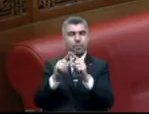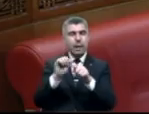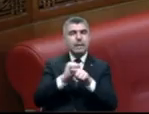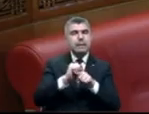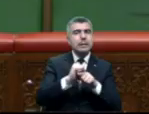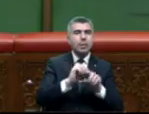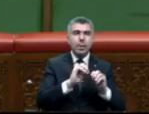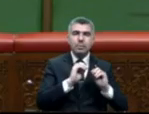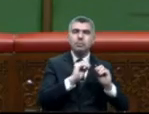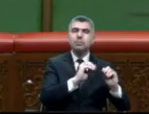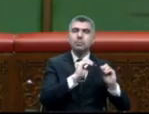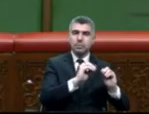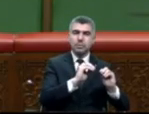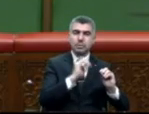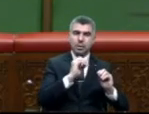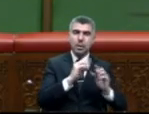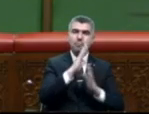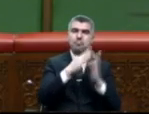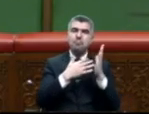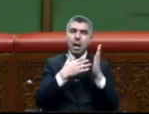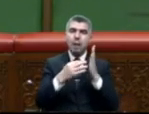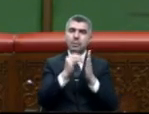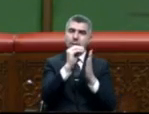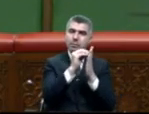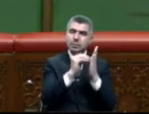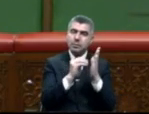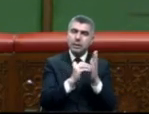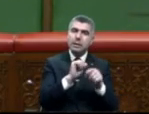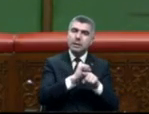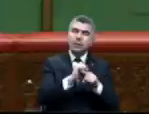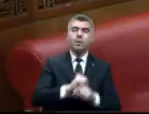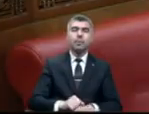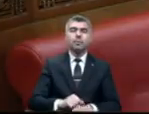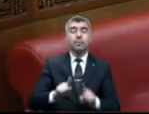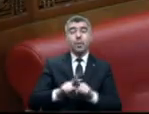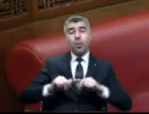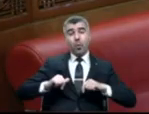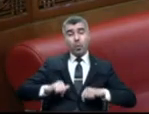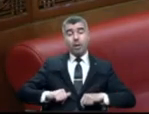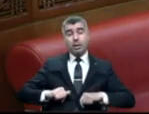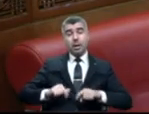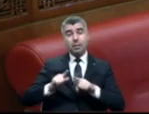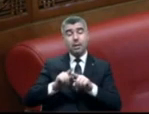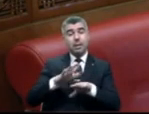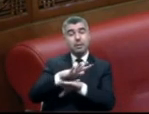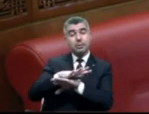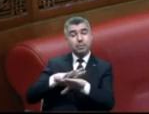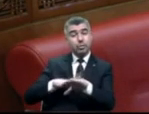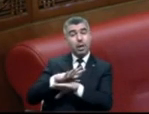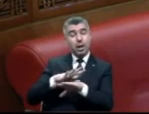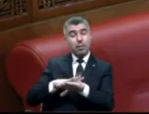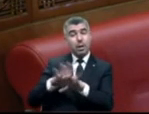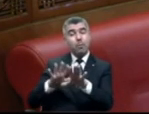التكوينية المحددة ضمن برامج التكوين. كما أن الوزارة كتولي واحد الأهمية خاصة لجهوية